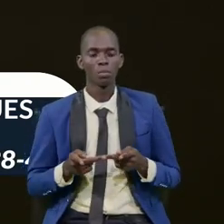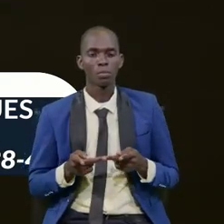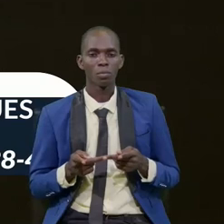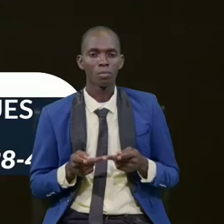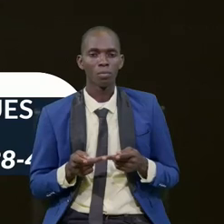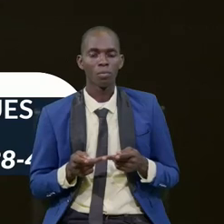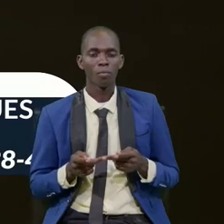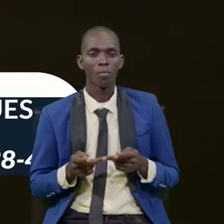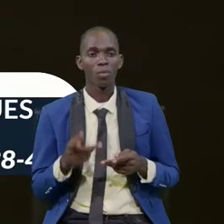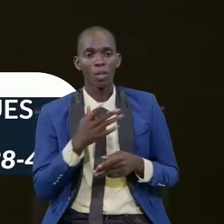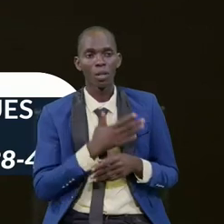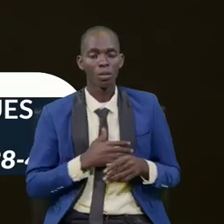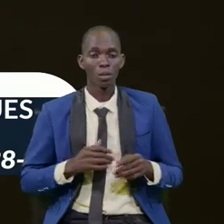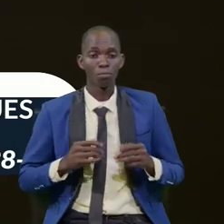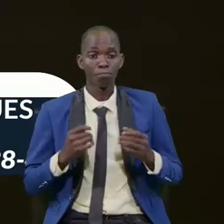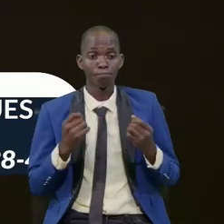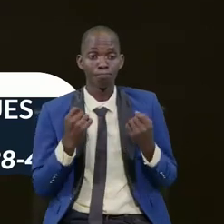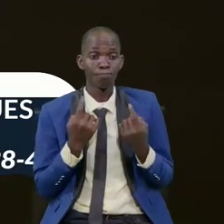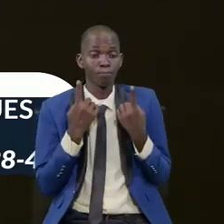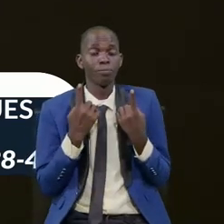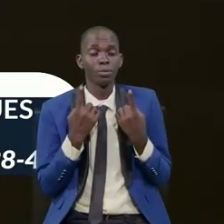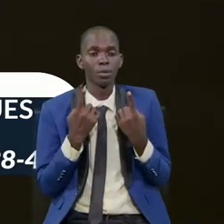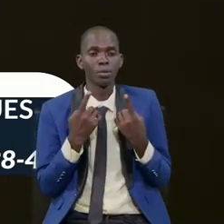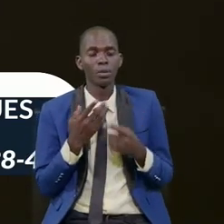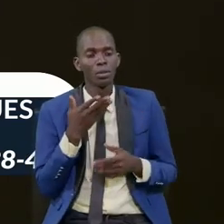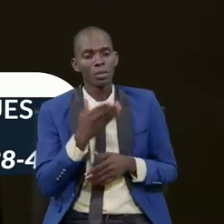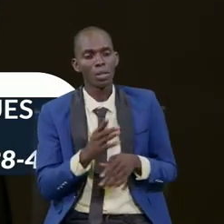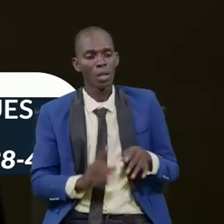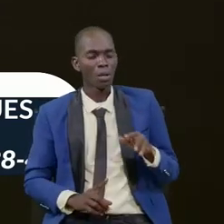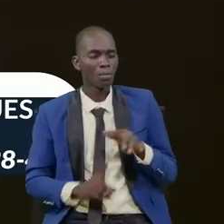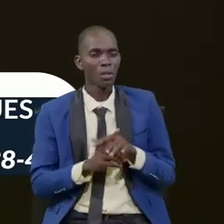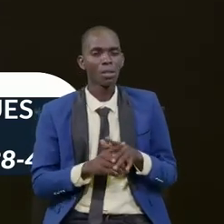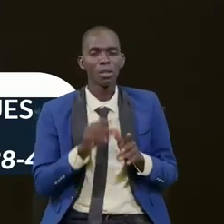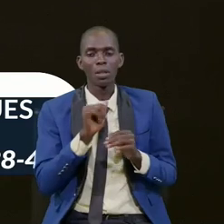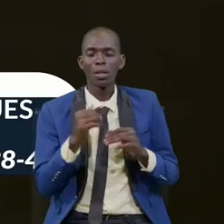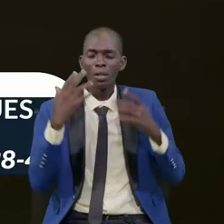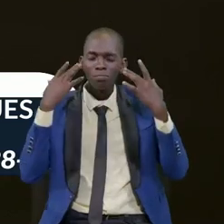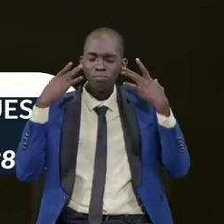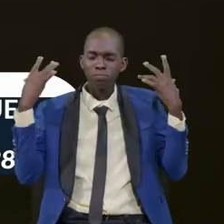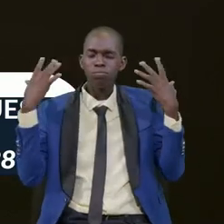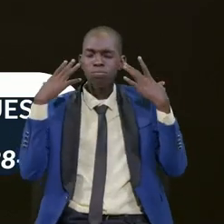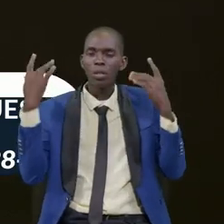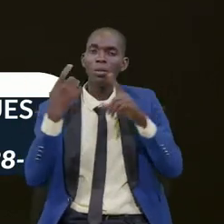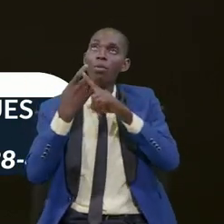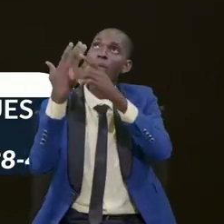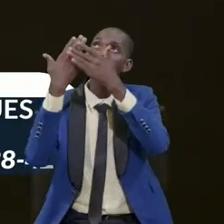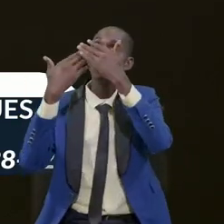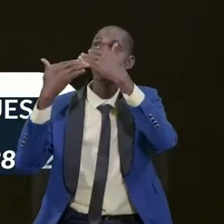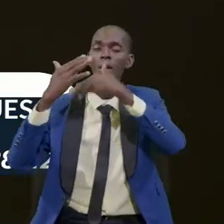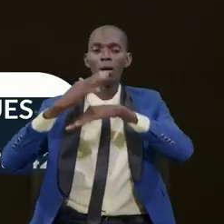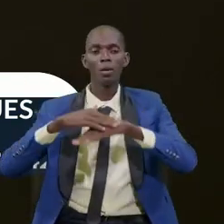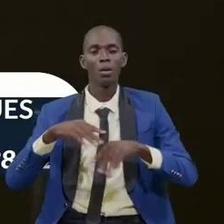Verset 2. Tout à coup, il vint du ciel un bruit